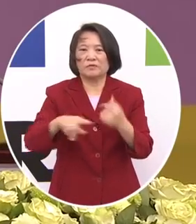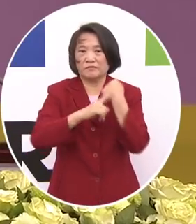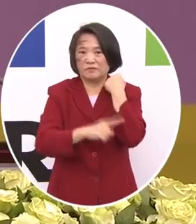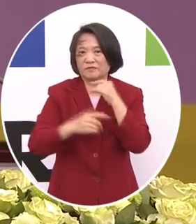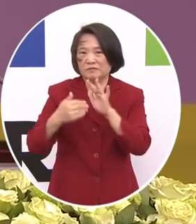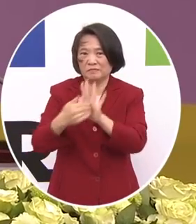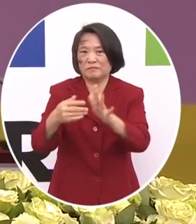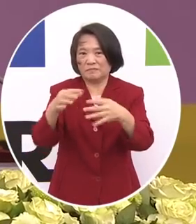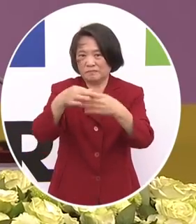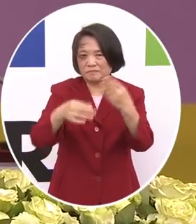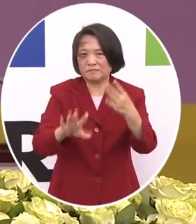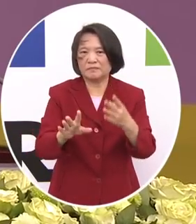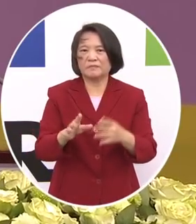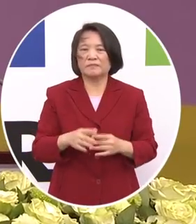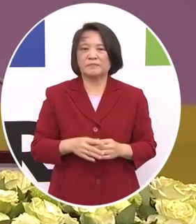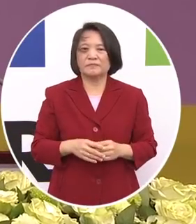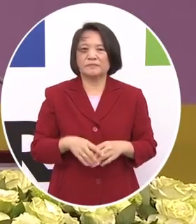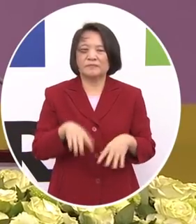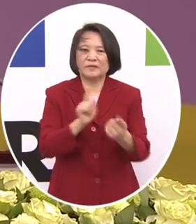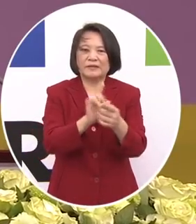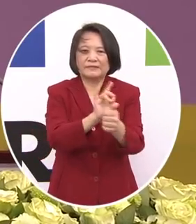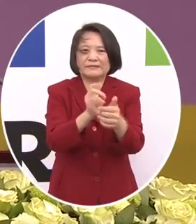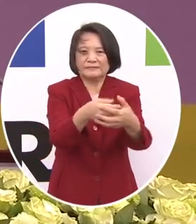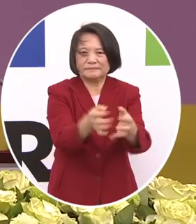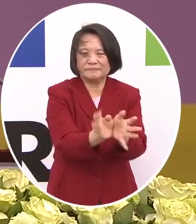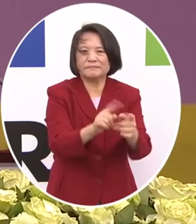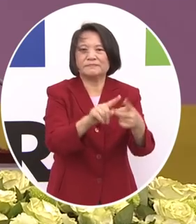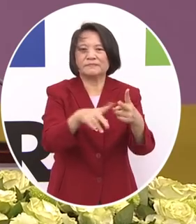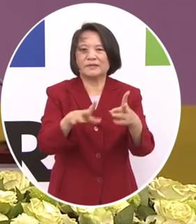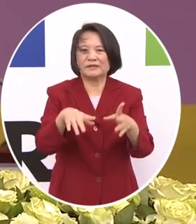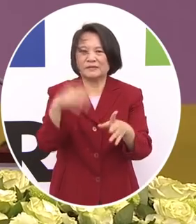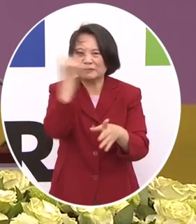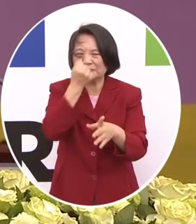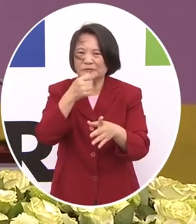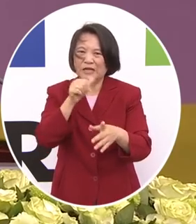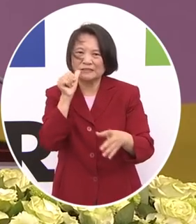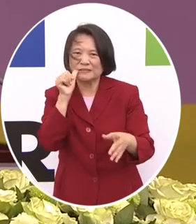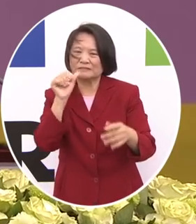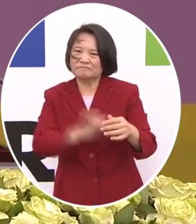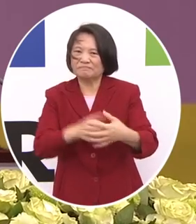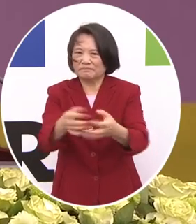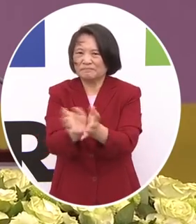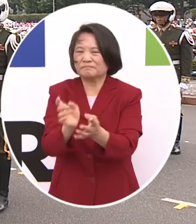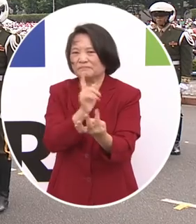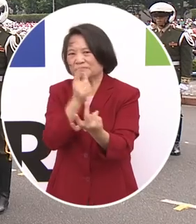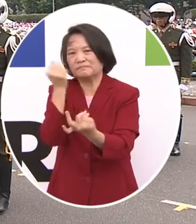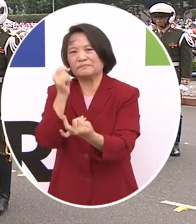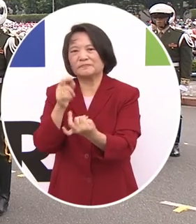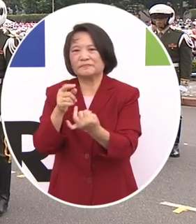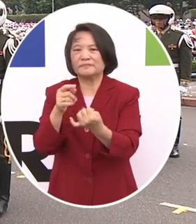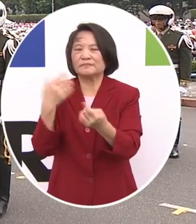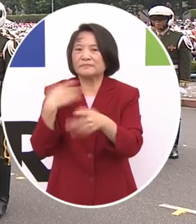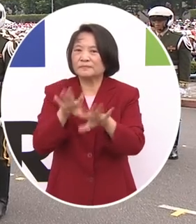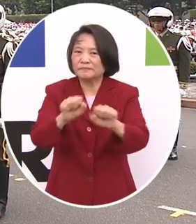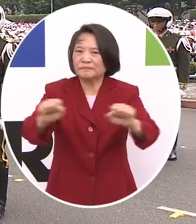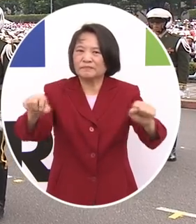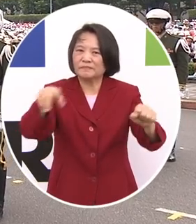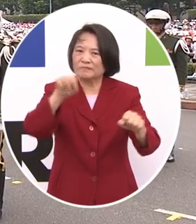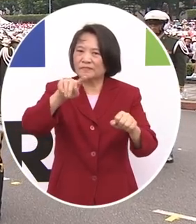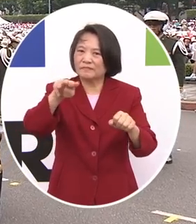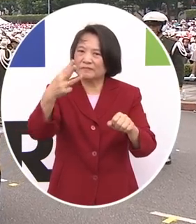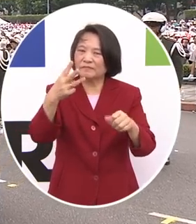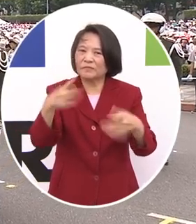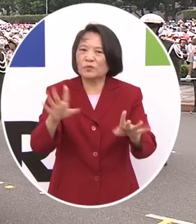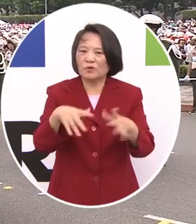积极的打击包括诈骗集团、帮派在内的各类犯罪组织，起诉超过